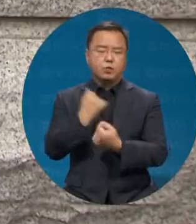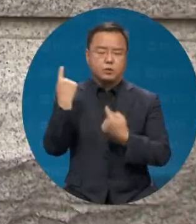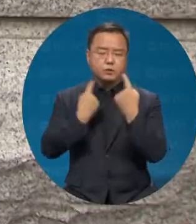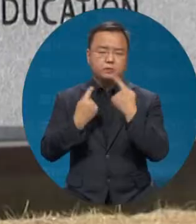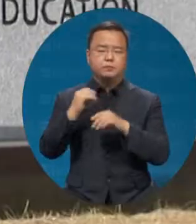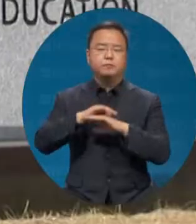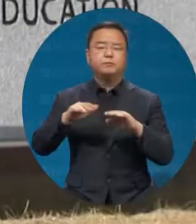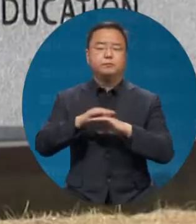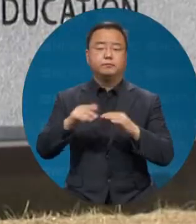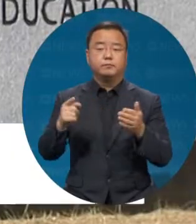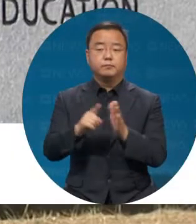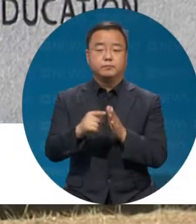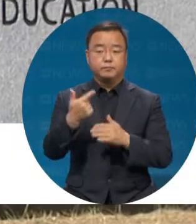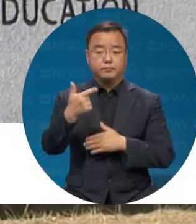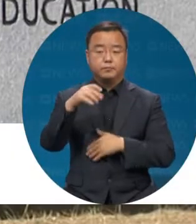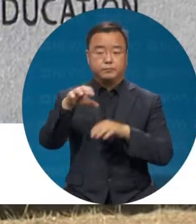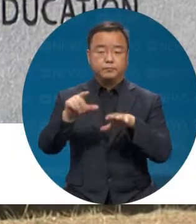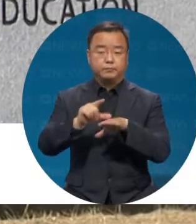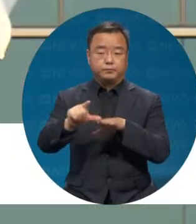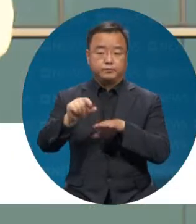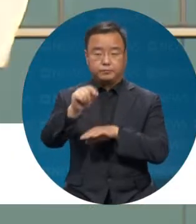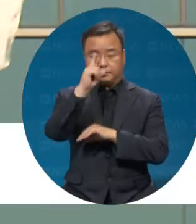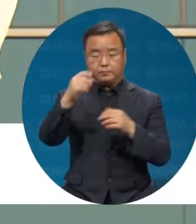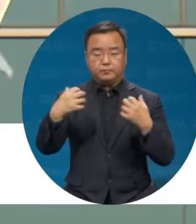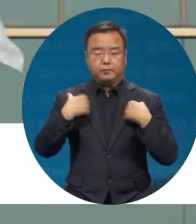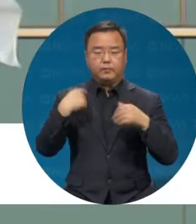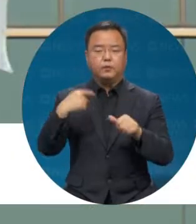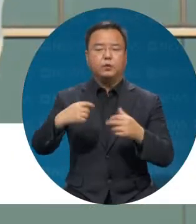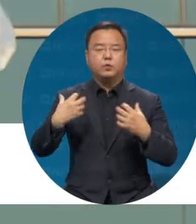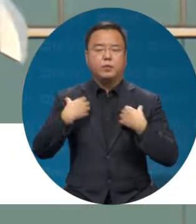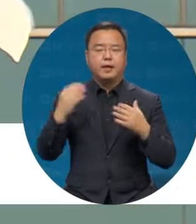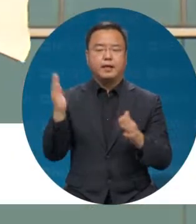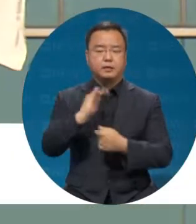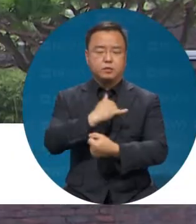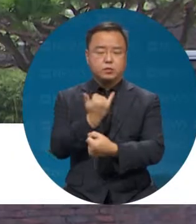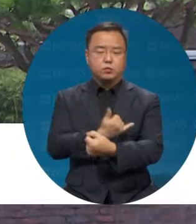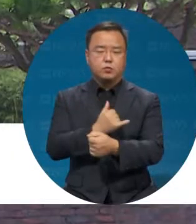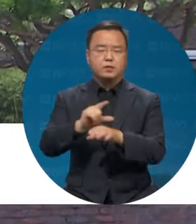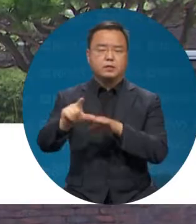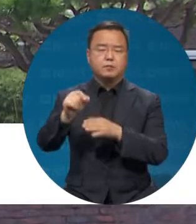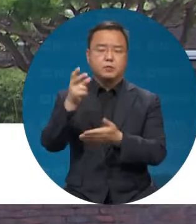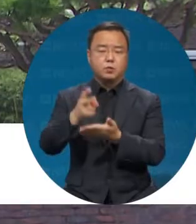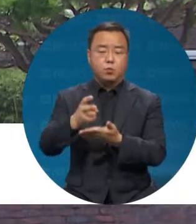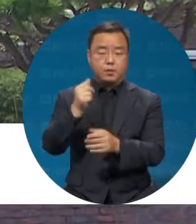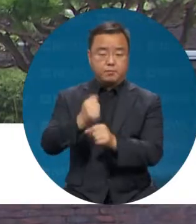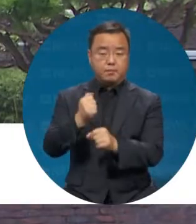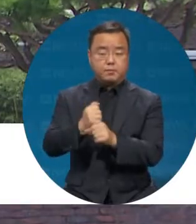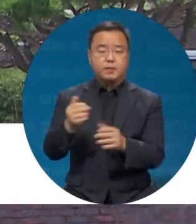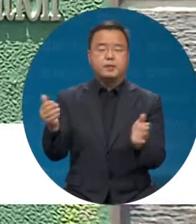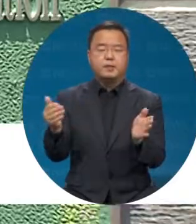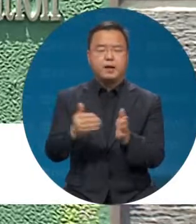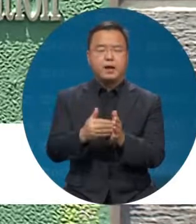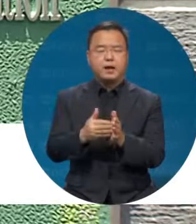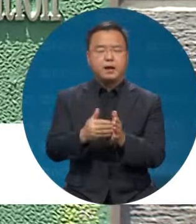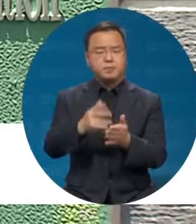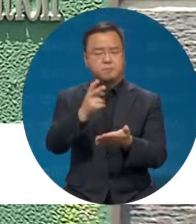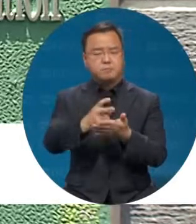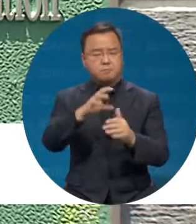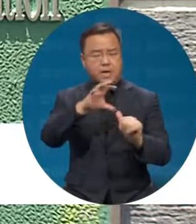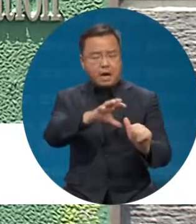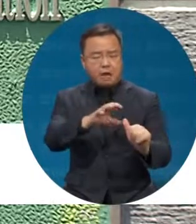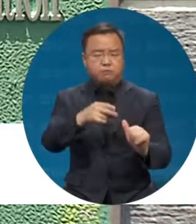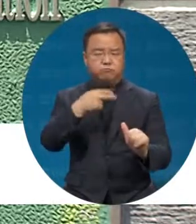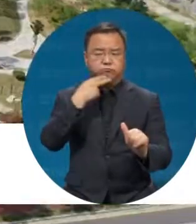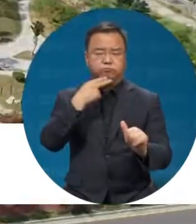위해 6곳의 자치단체와 교육청이 학생인권조례를 만들었습니다. 하지만 법적 강제력이 없고